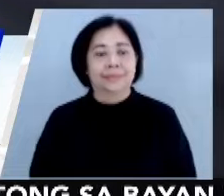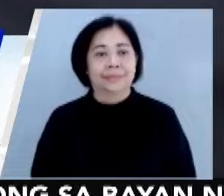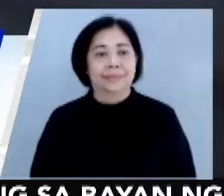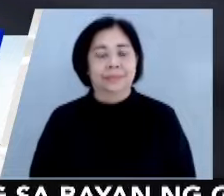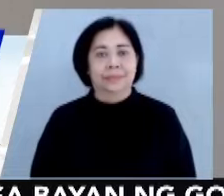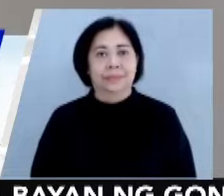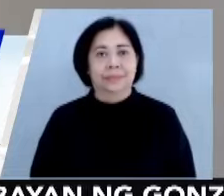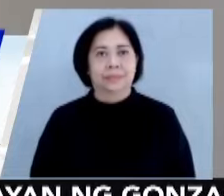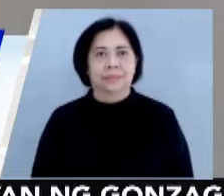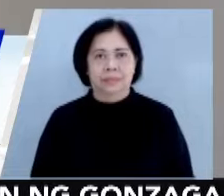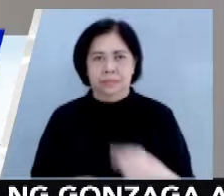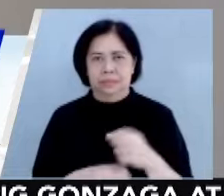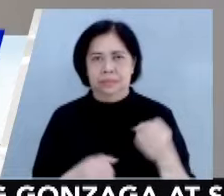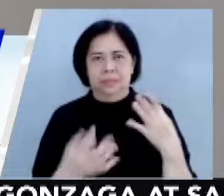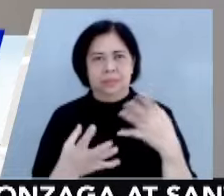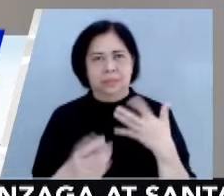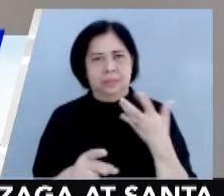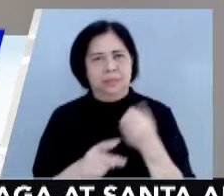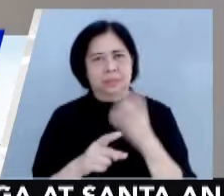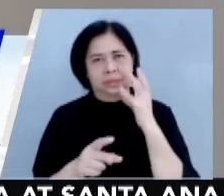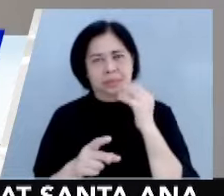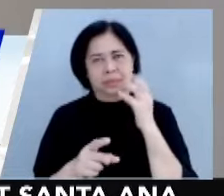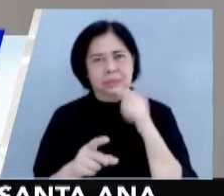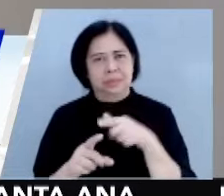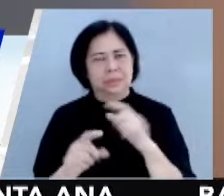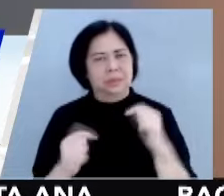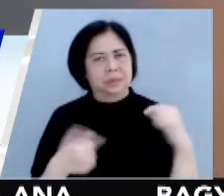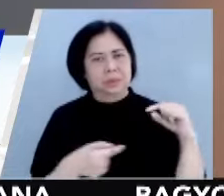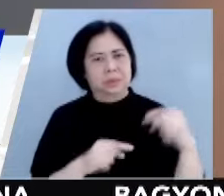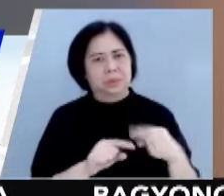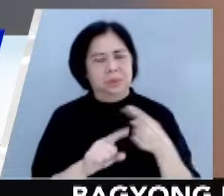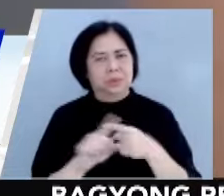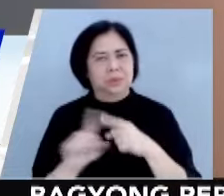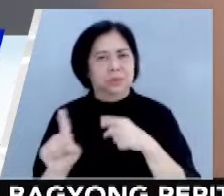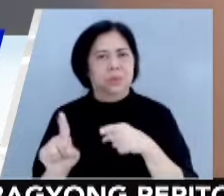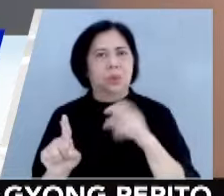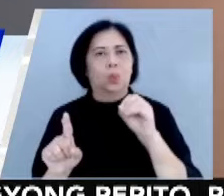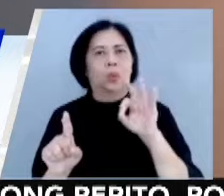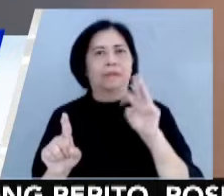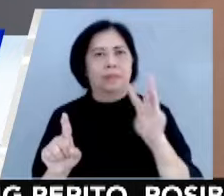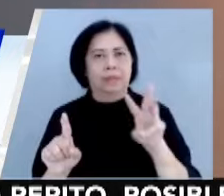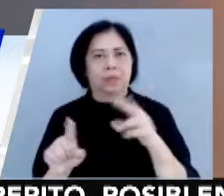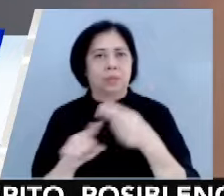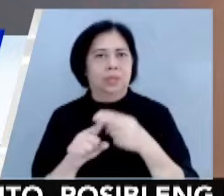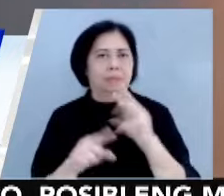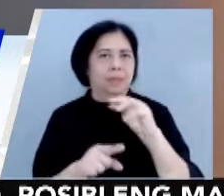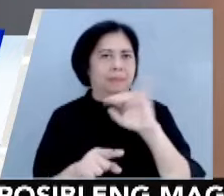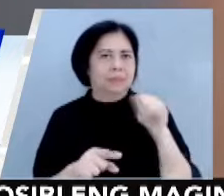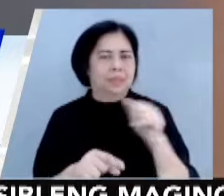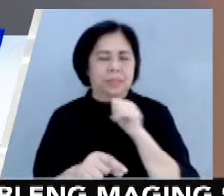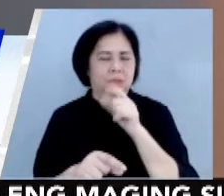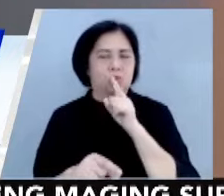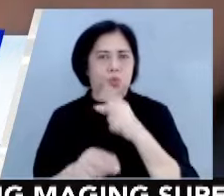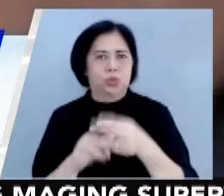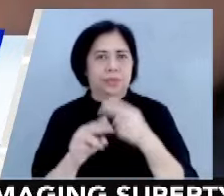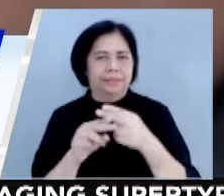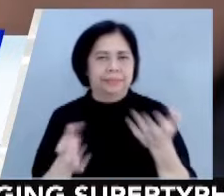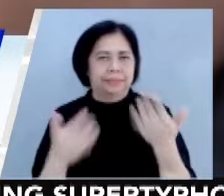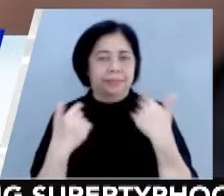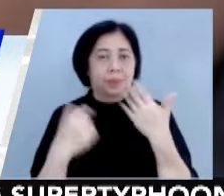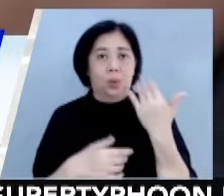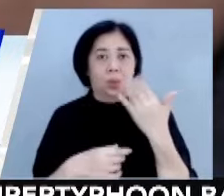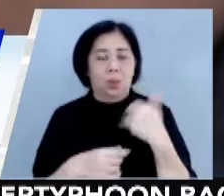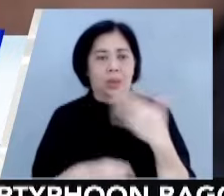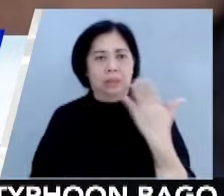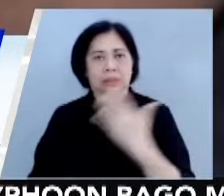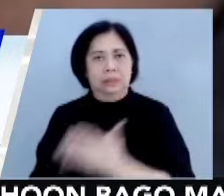Doble dagok ang pinagdadaan ng sakit ngayon ng OFW na si MJ, hindi niya tunay na pangalan. Naputulan siya ng kamay sa isang